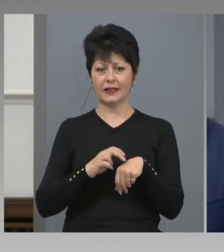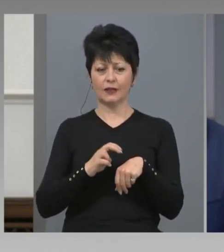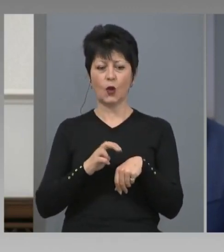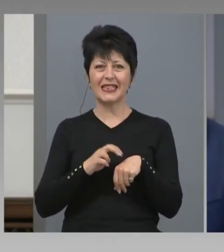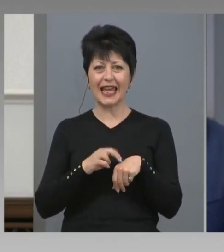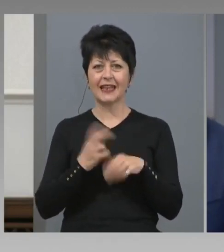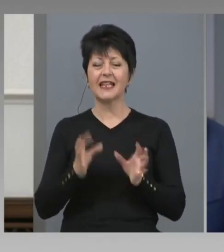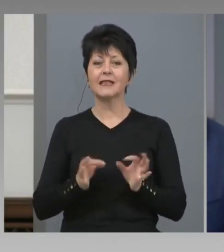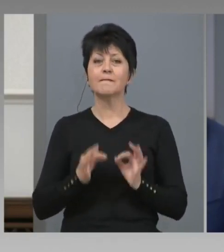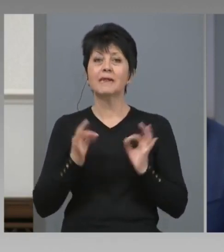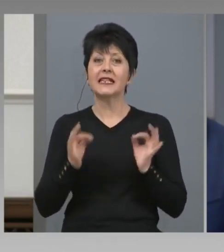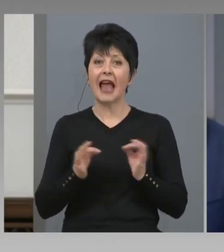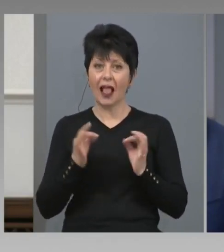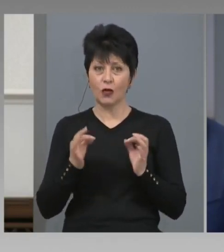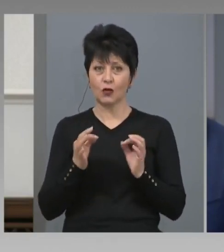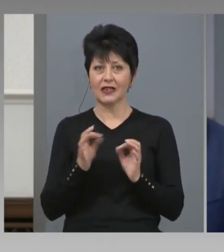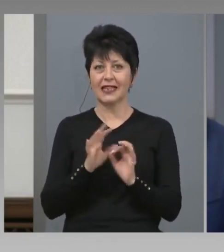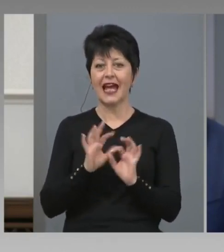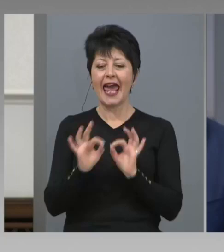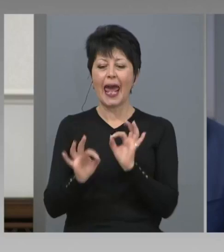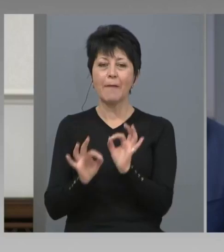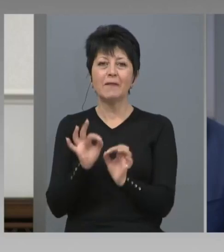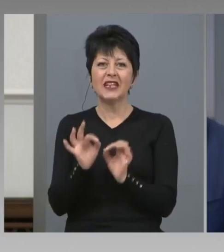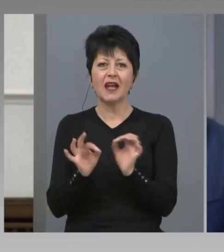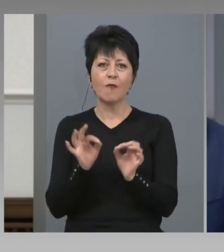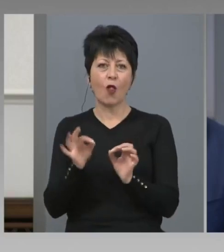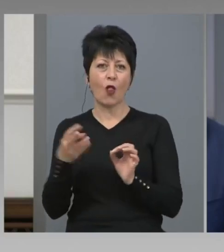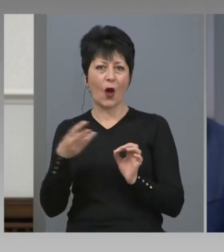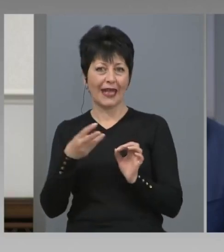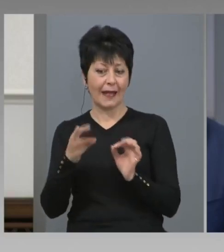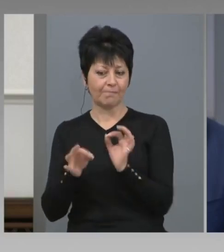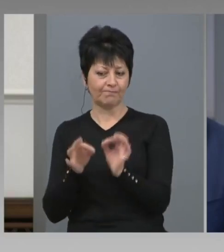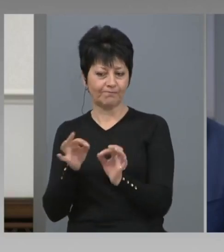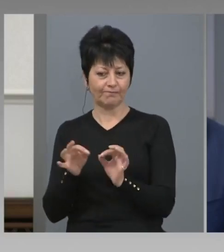специалността епидемиология. Той е главен